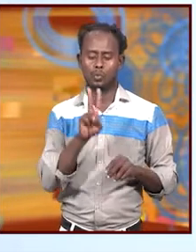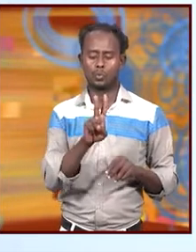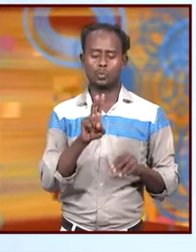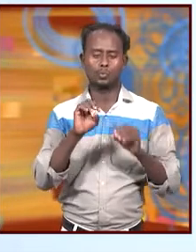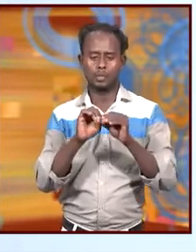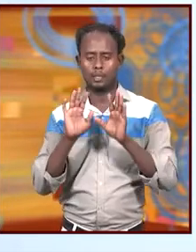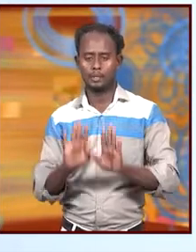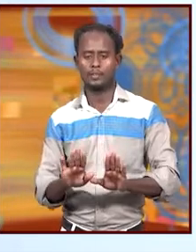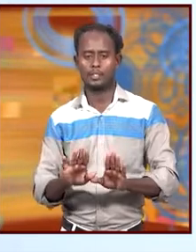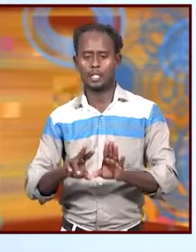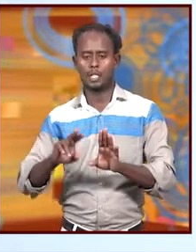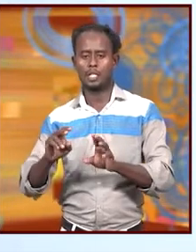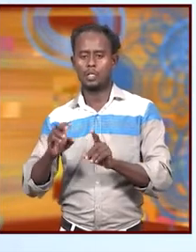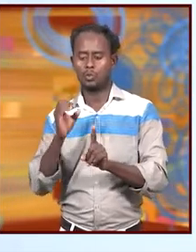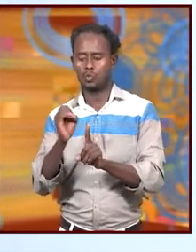அடுத்து